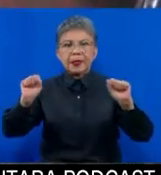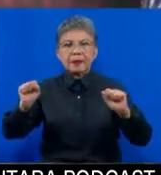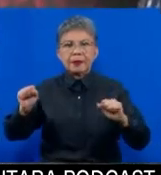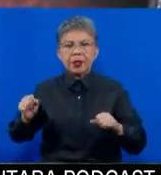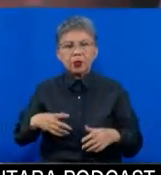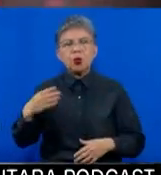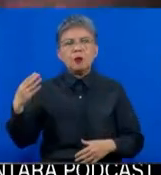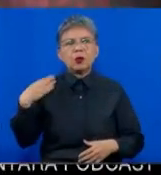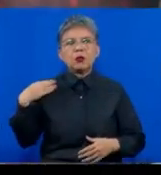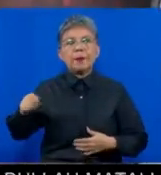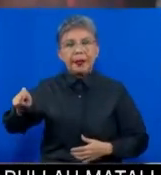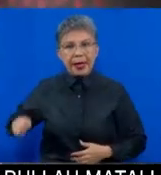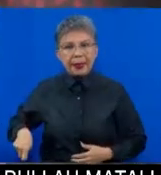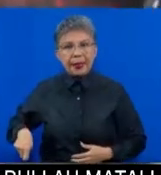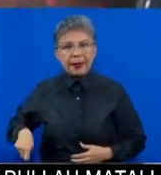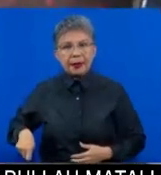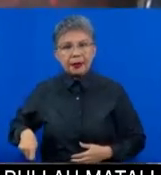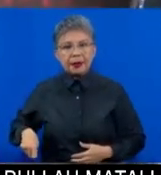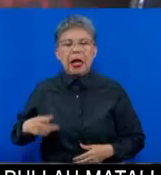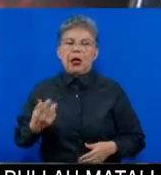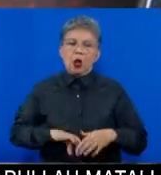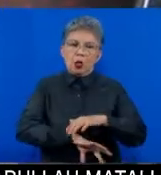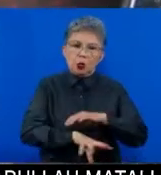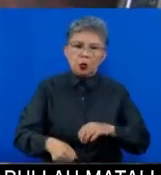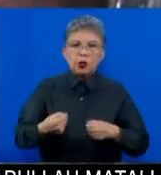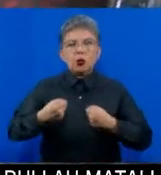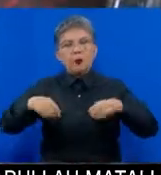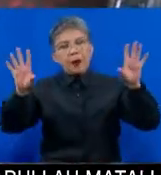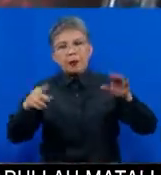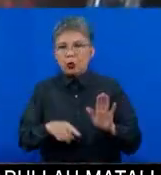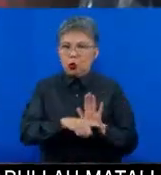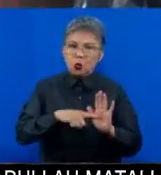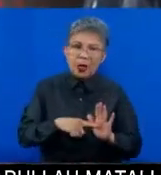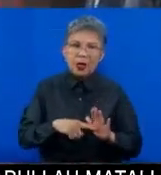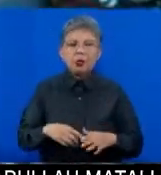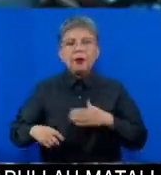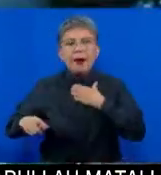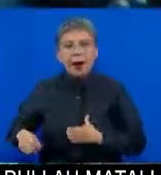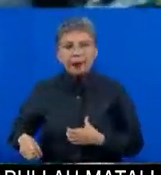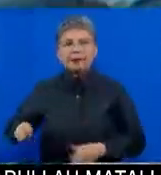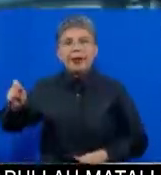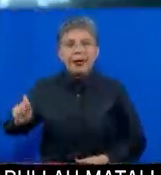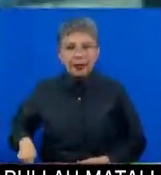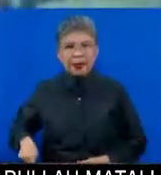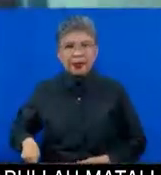pengadilan. Ada koruptor dibebaskan, dikurangi dan sebagainya, itu kan pengadilan.